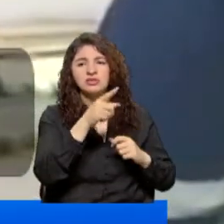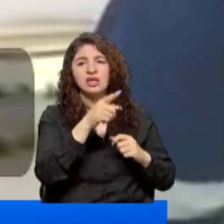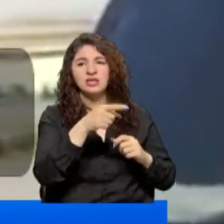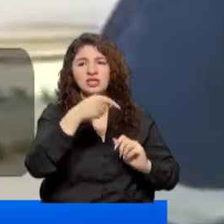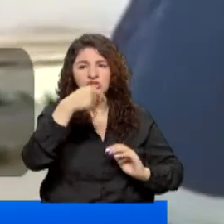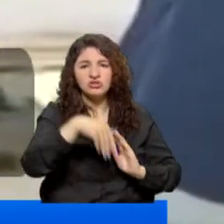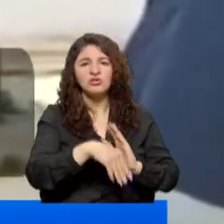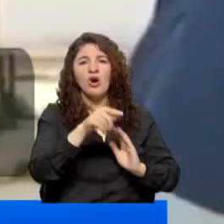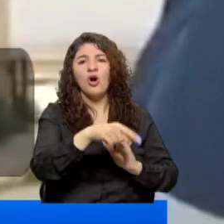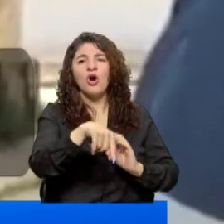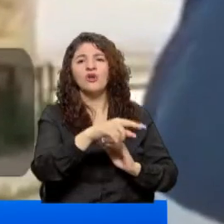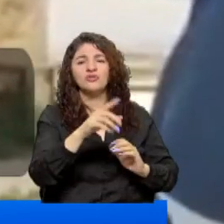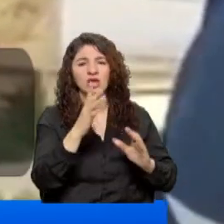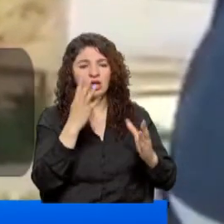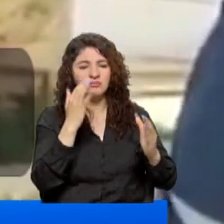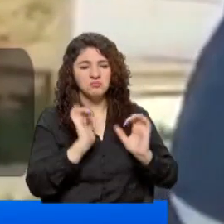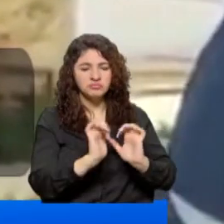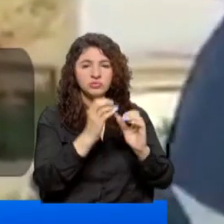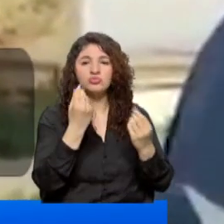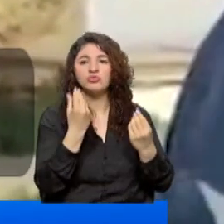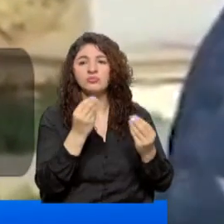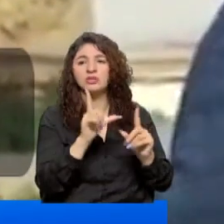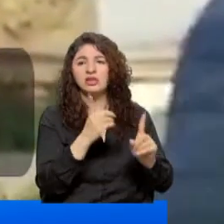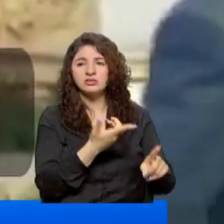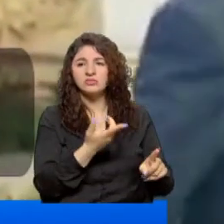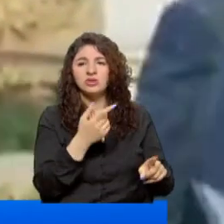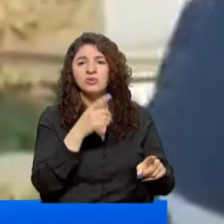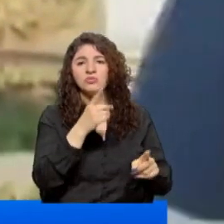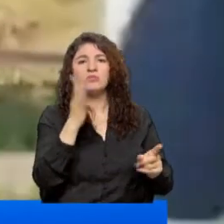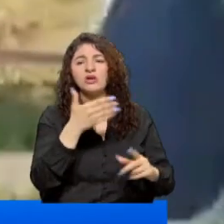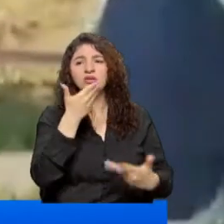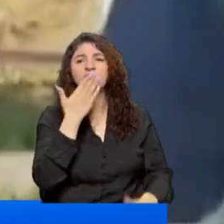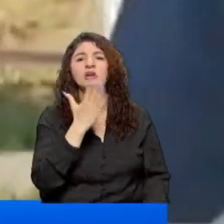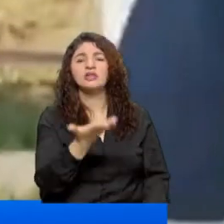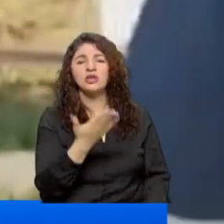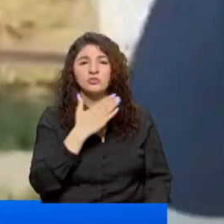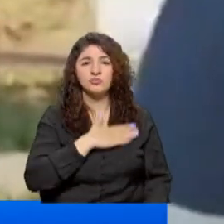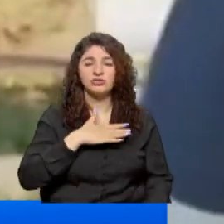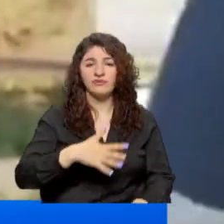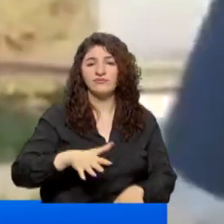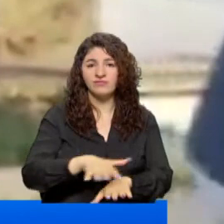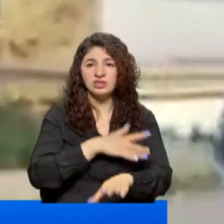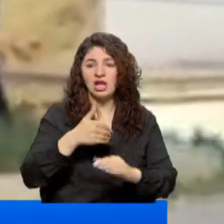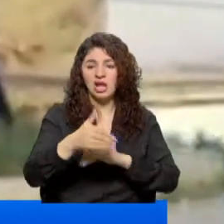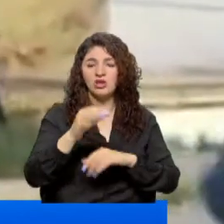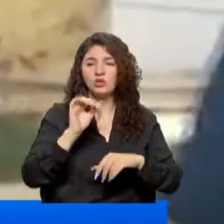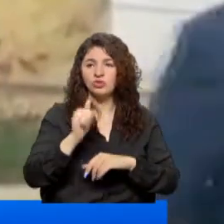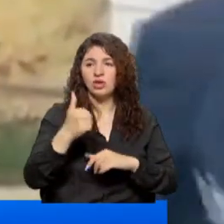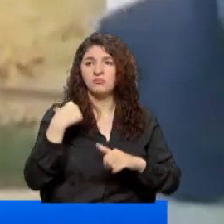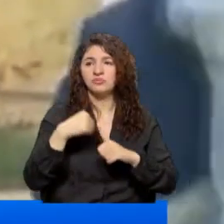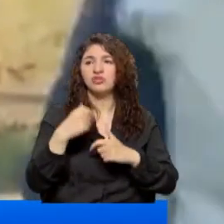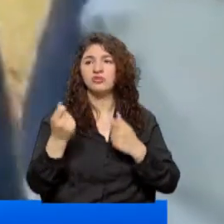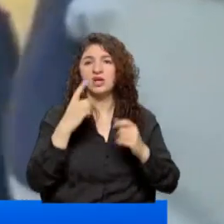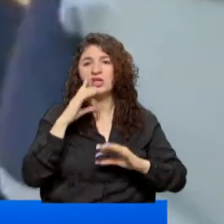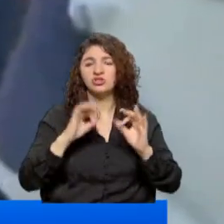ve düzgün olması yok ki Bursa Valisi Yakup Canbolat ilerleyen günlerde yeniden